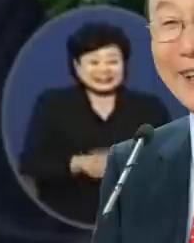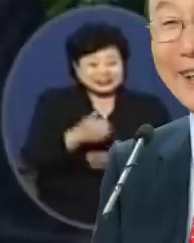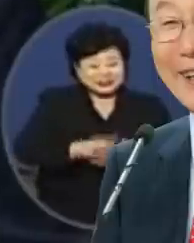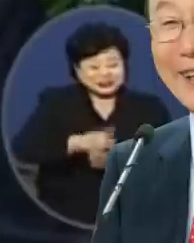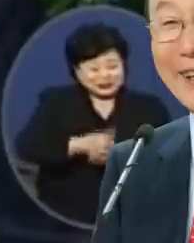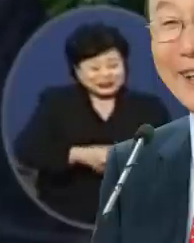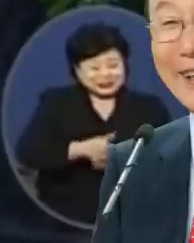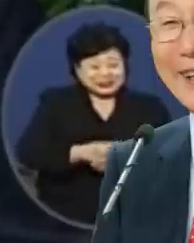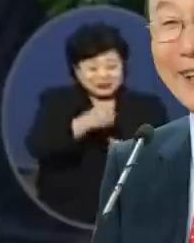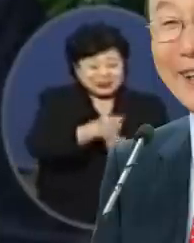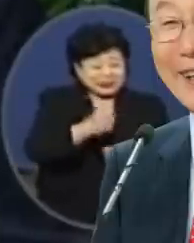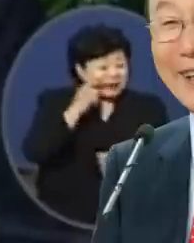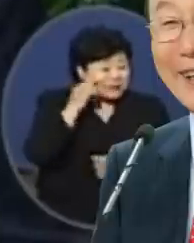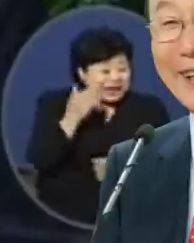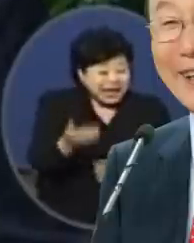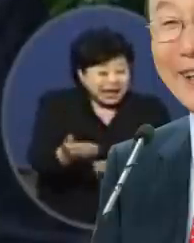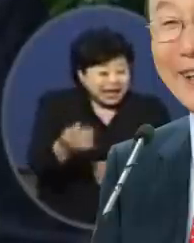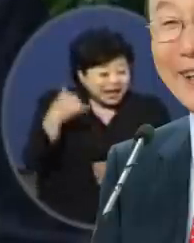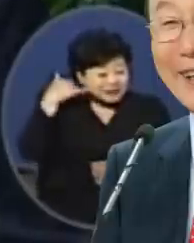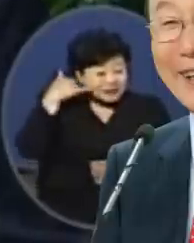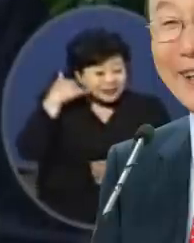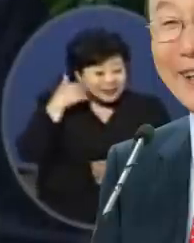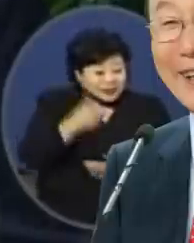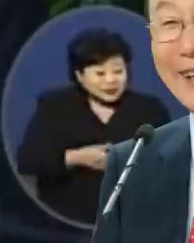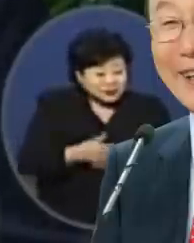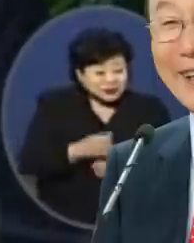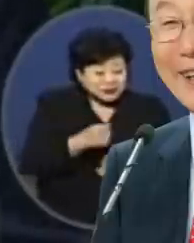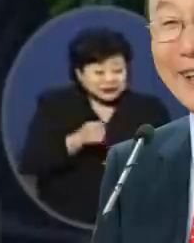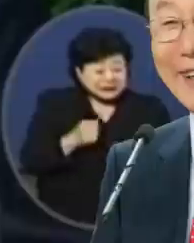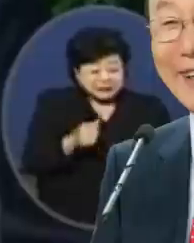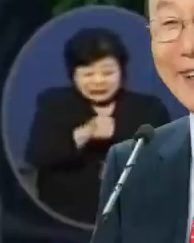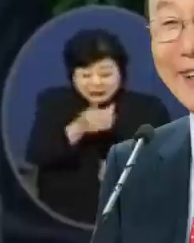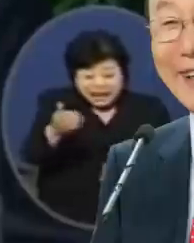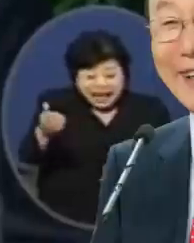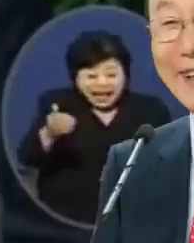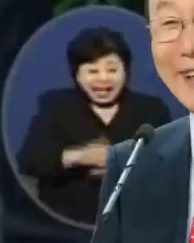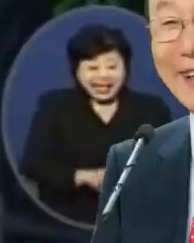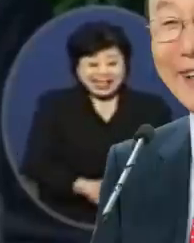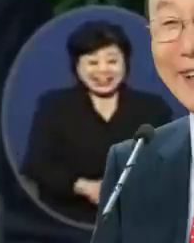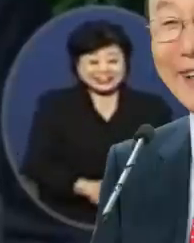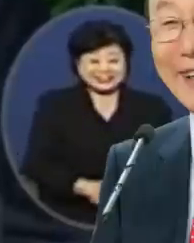누룽지를 절로 만들어야 됩니까? 여러분, 누룽지 만드는 분이 계세요?